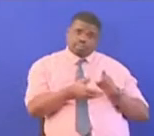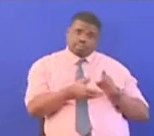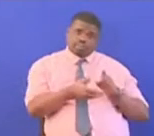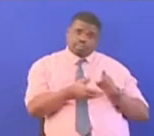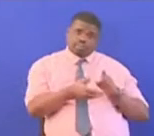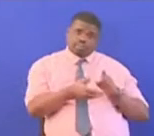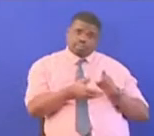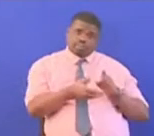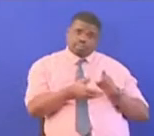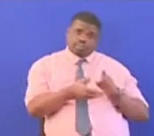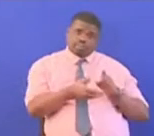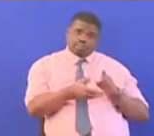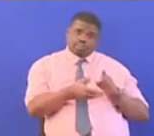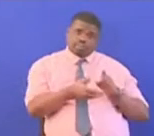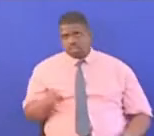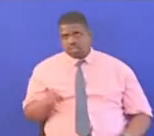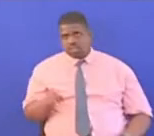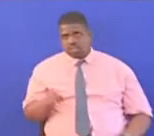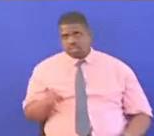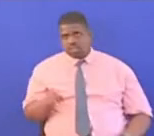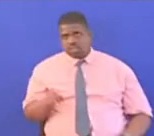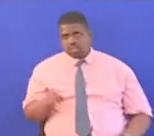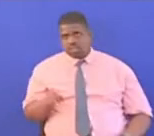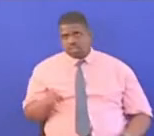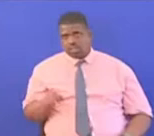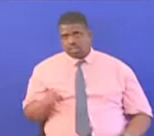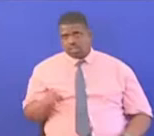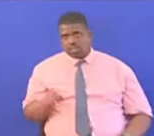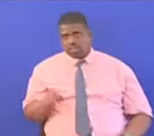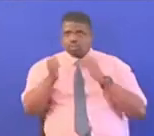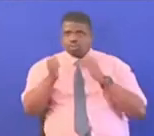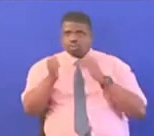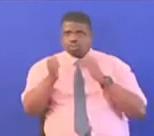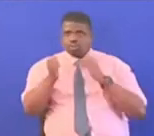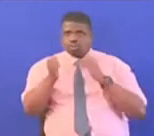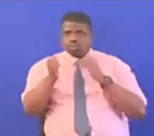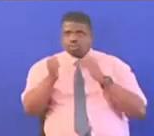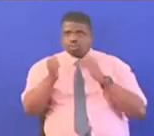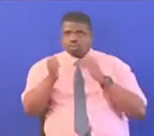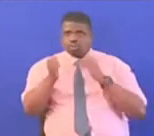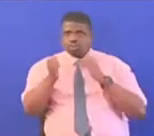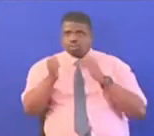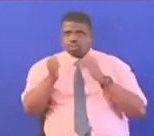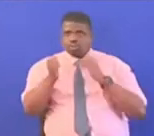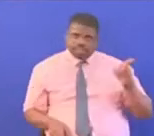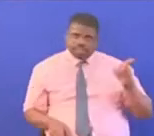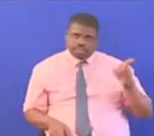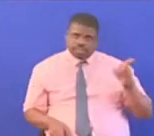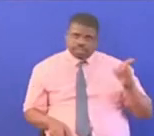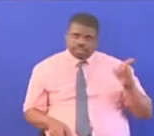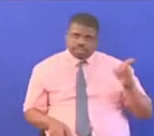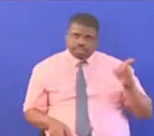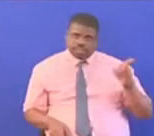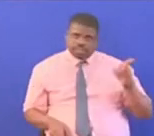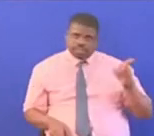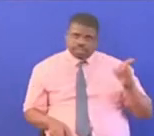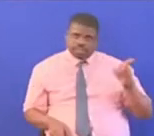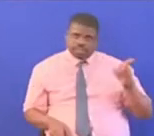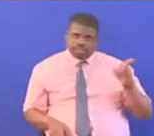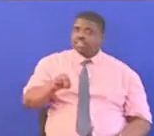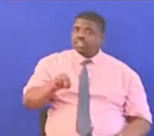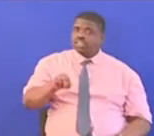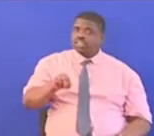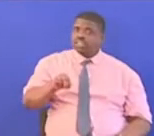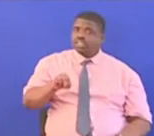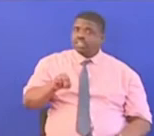vijiji, ni halmashauri za wilaya ziweze kutoa maoni yao juu ya namna bora ya kutoka pale. Nina imani sana na Mheshimiwa Mchengerwa. Naomba